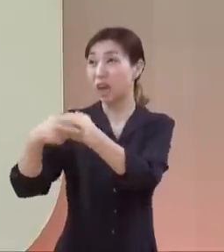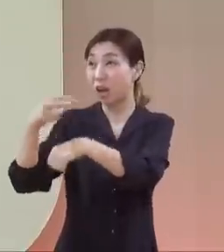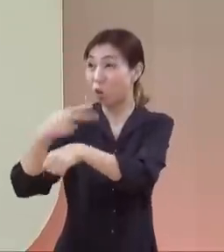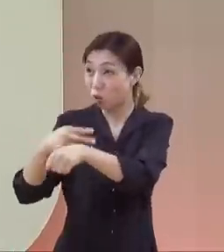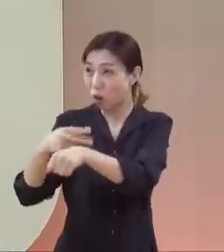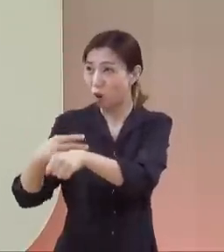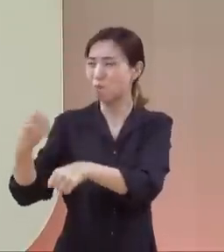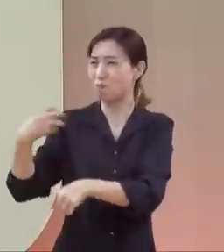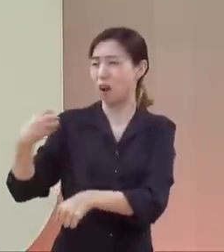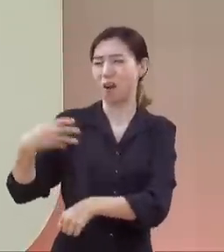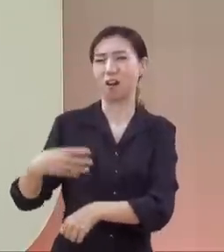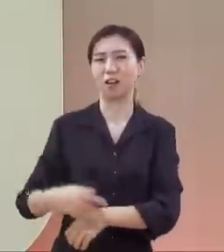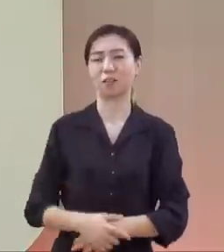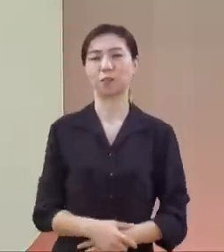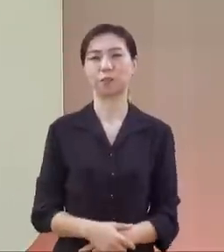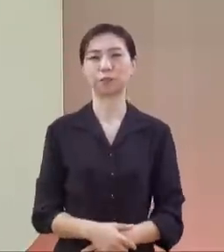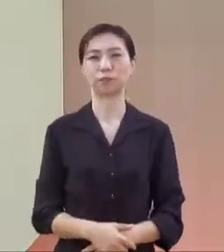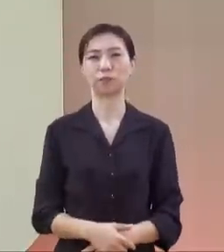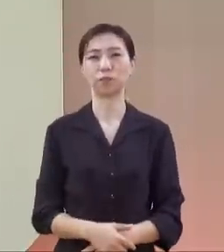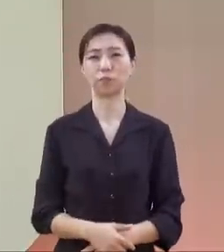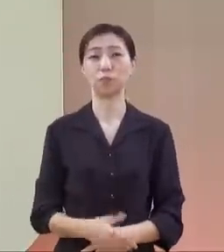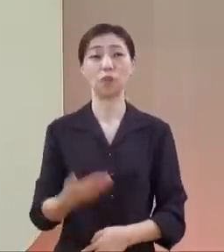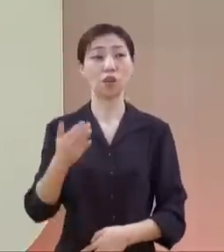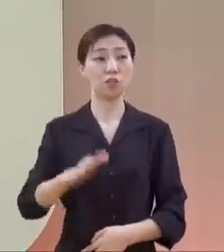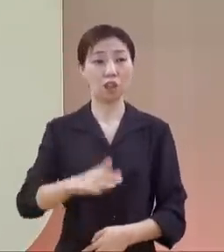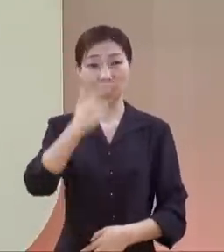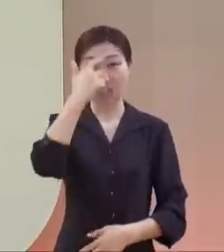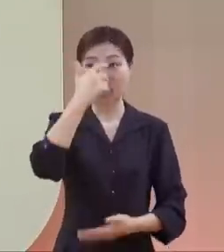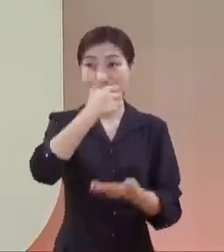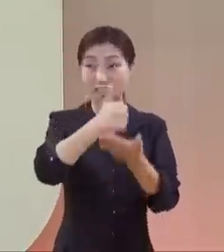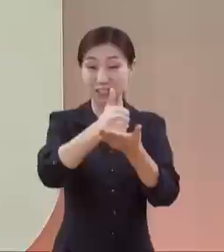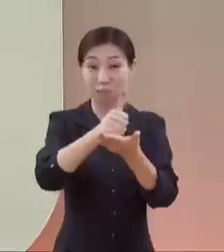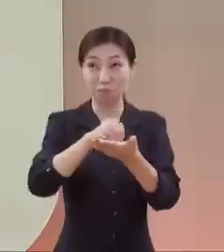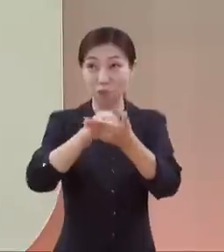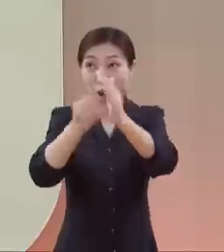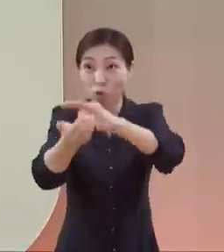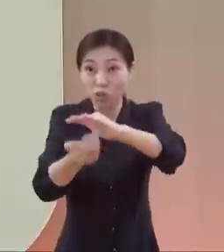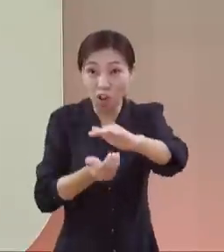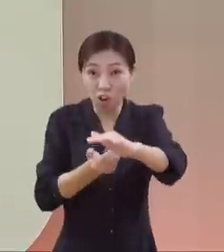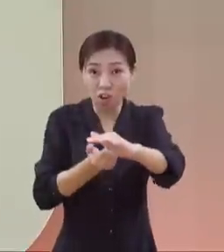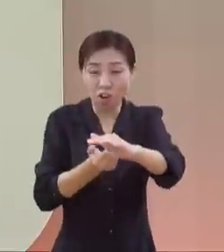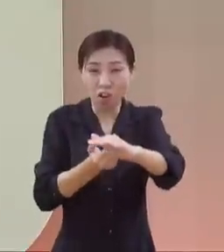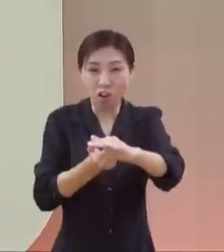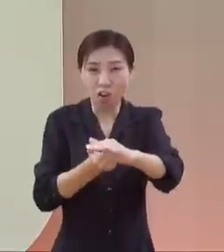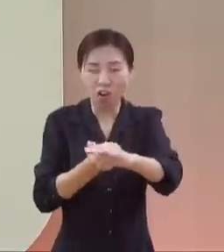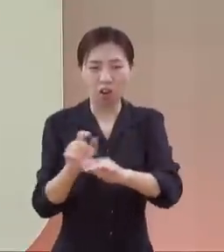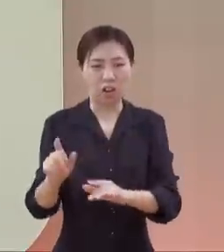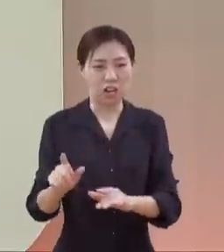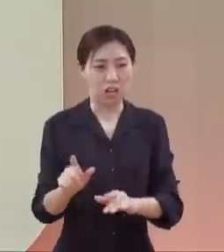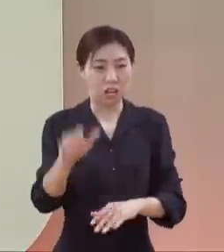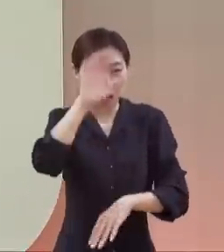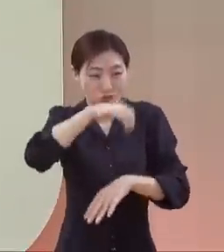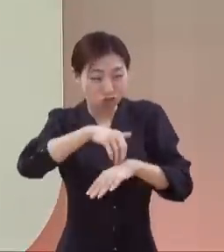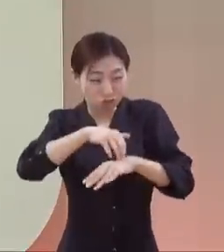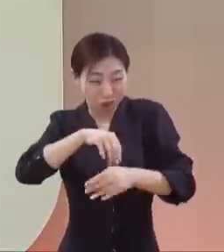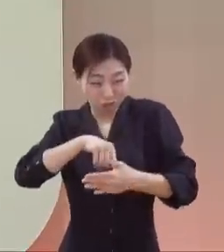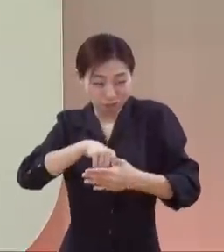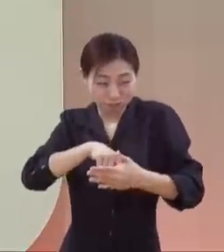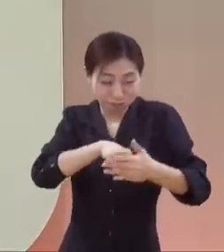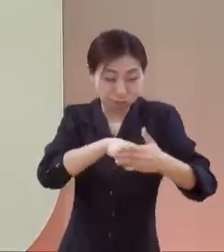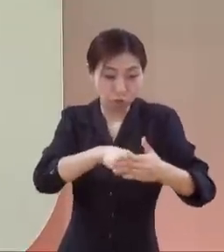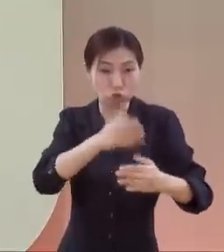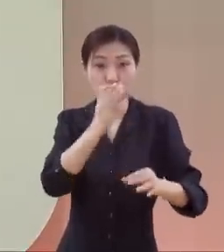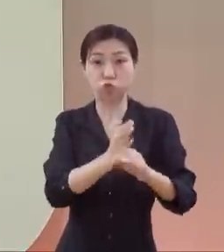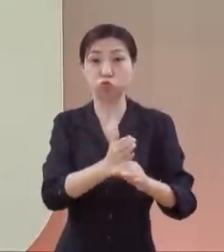선생님들도 그런 얘기를 하시더라고요 근데 뭐 행자 시절에 뭐 푹 쉬는게 어디 쉽나요 그래서 그런 와중에서도